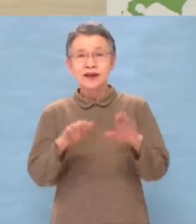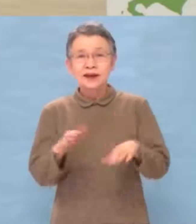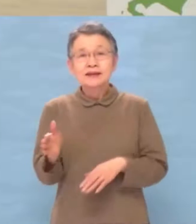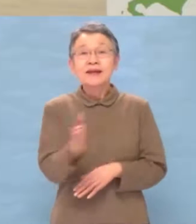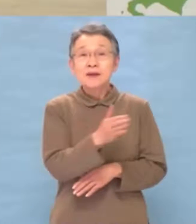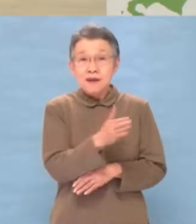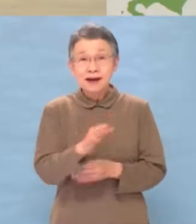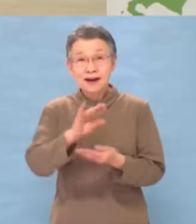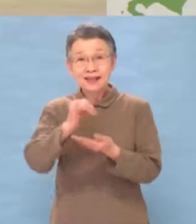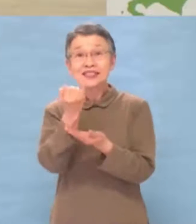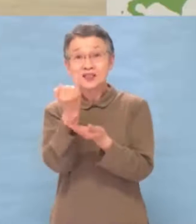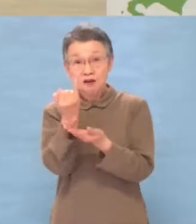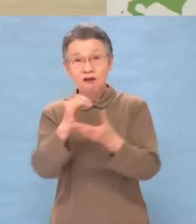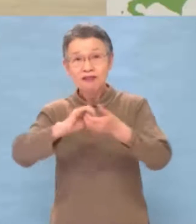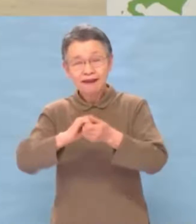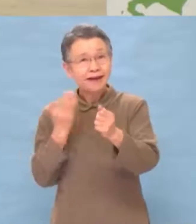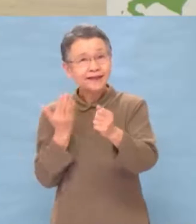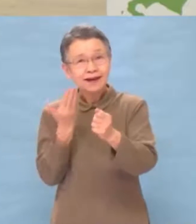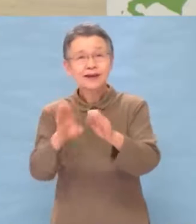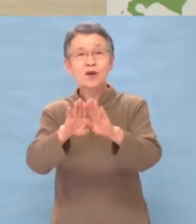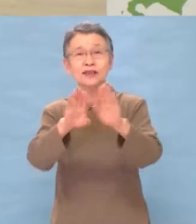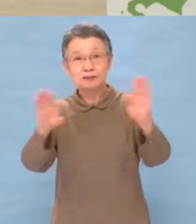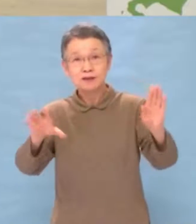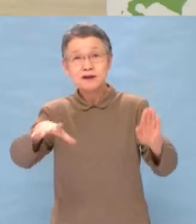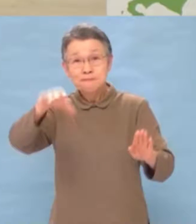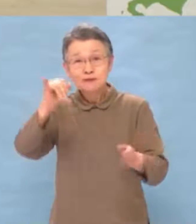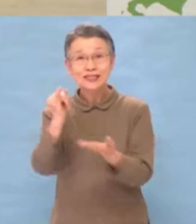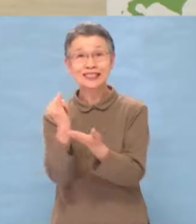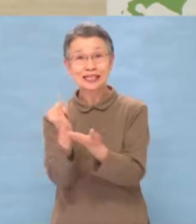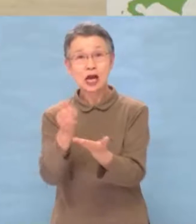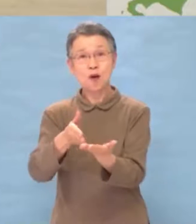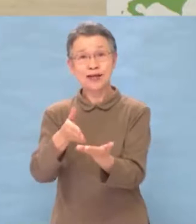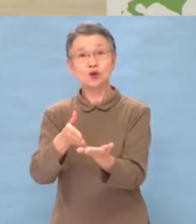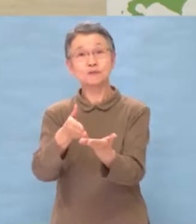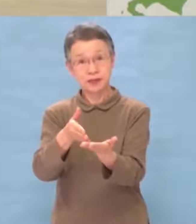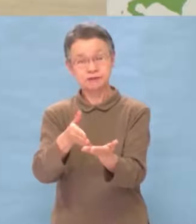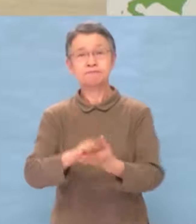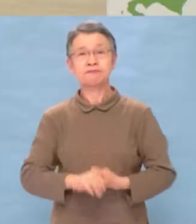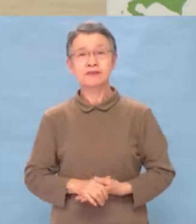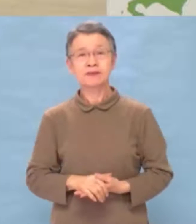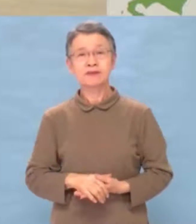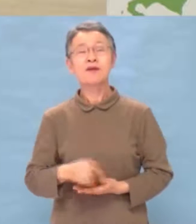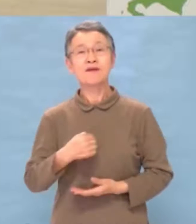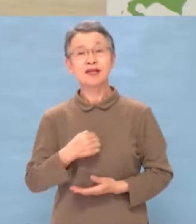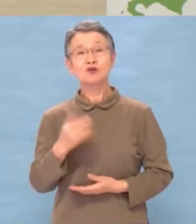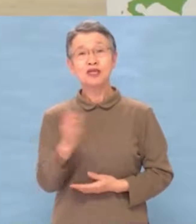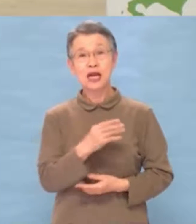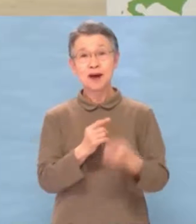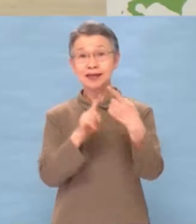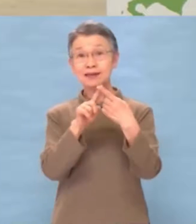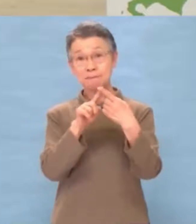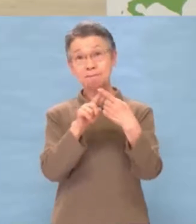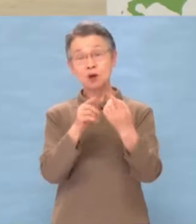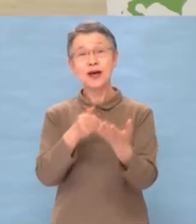それではただいまから市の定例記者会見を開催いたします。はじめ1時からお話をさせていただきます。 はい、それでは私から1